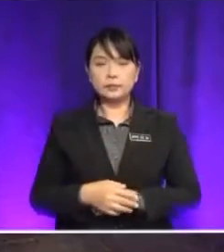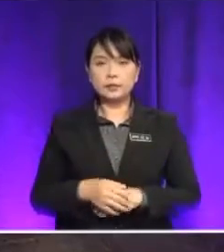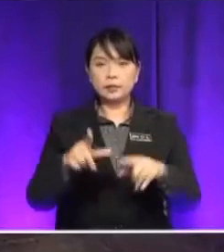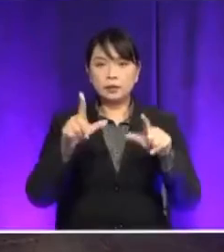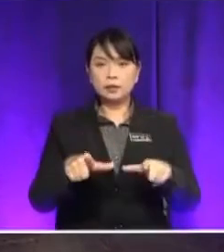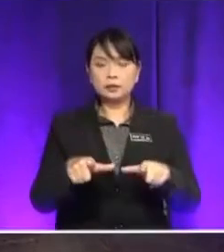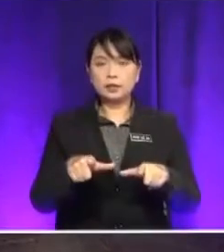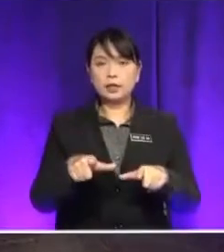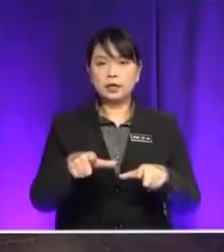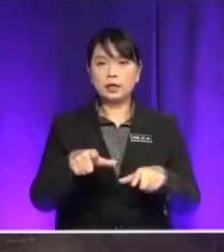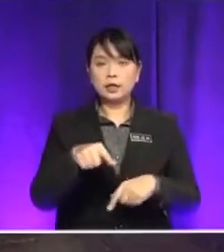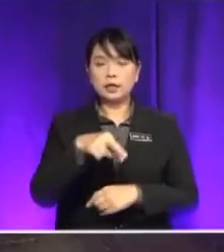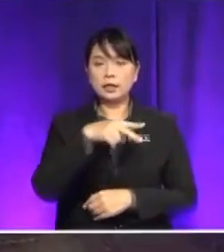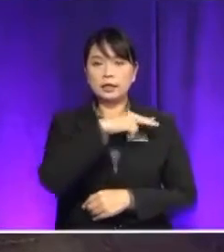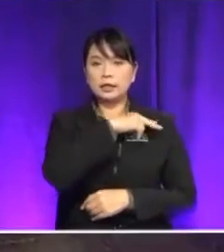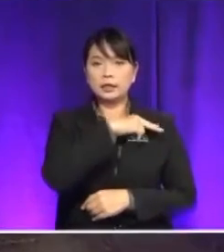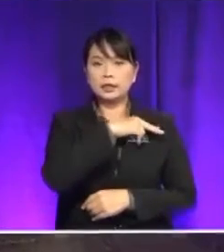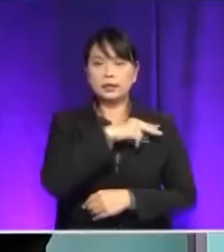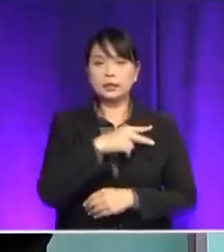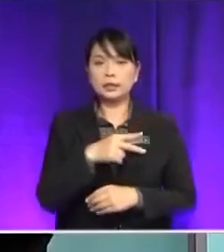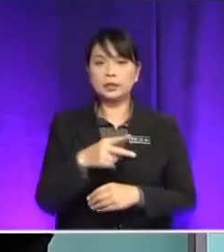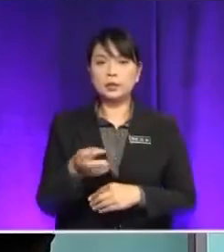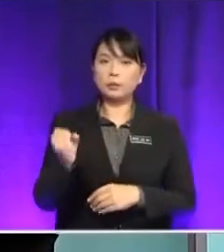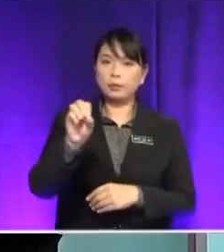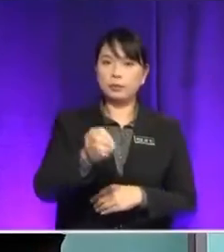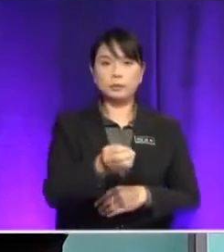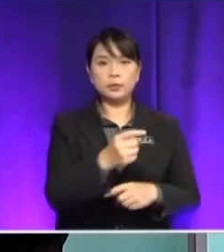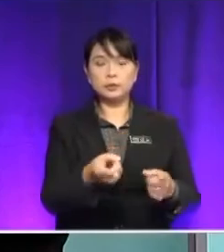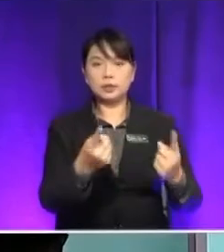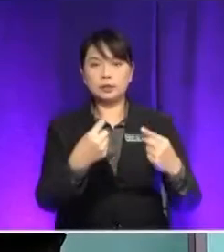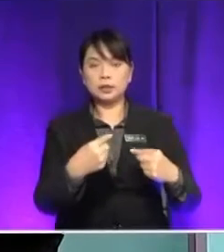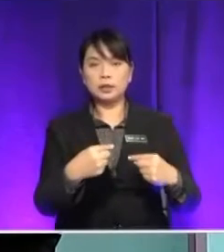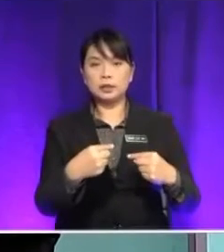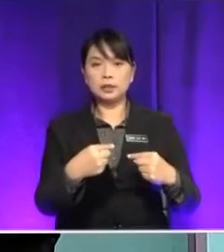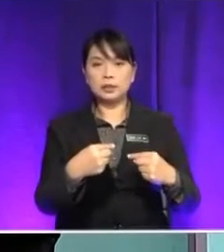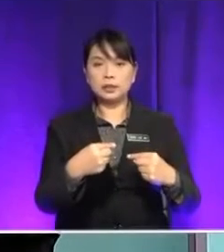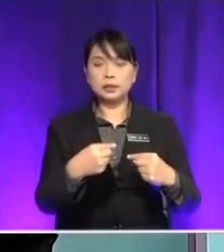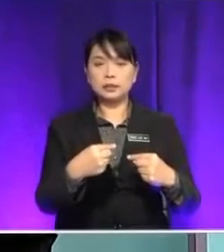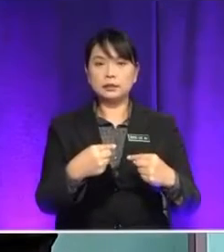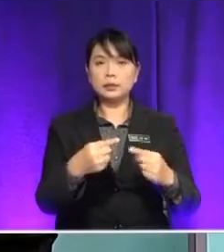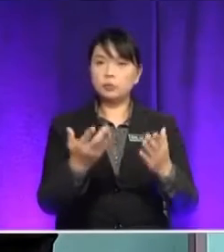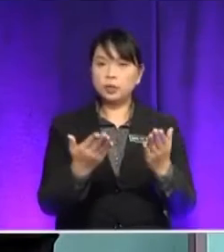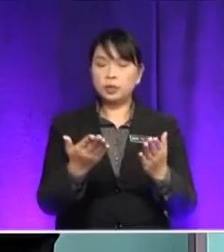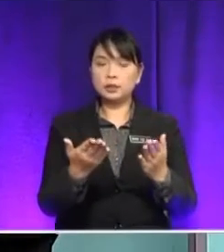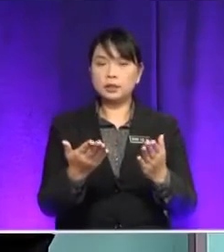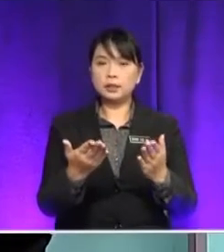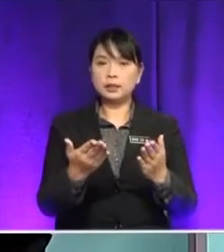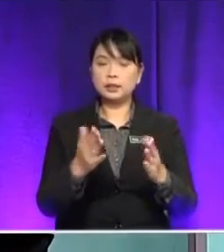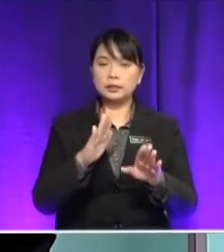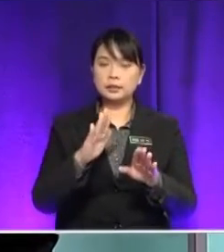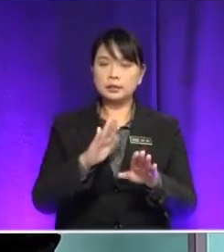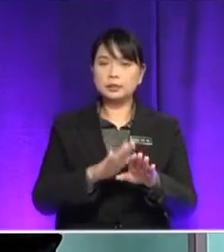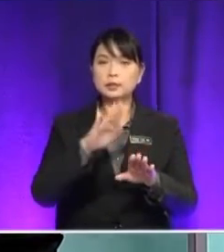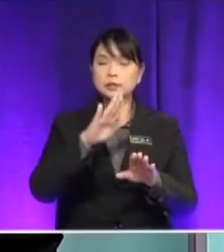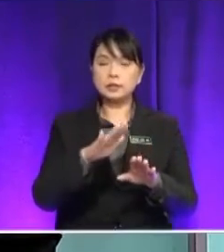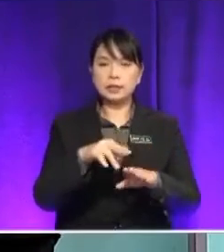kita letak kaki kita dua kaki Aceh ombak datang sama Dede lagi celah kaki kita ataupun terkena pajak itu punya betis kita itu bagaimana